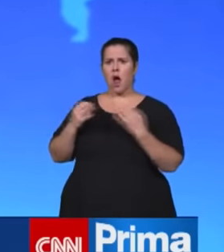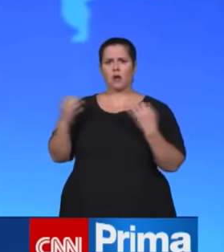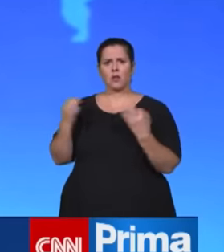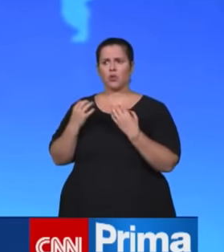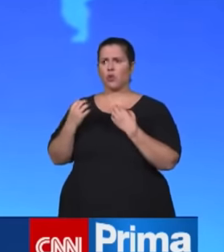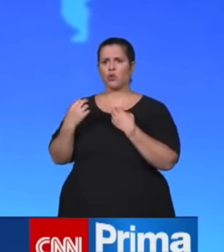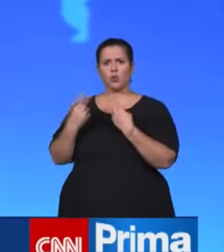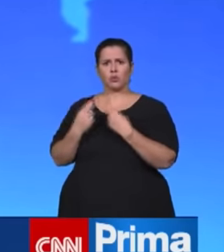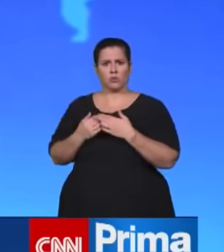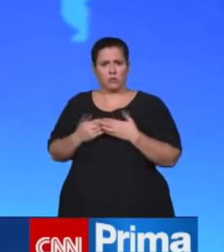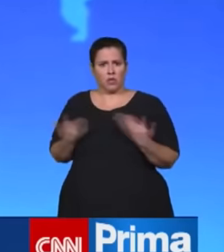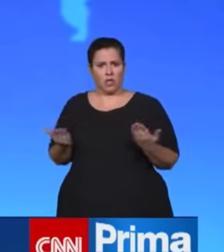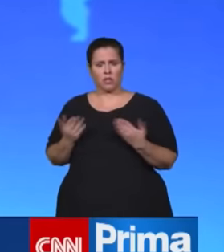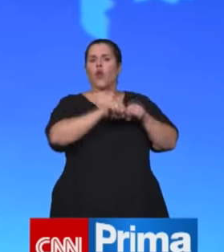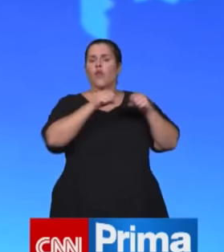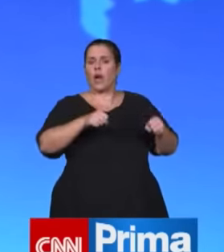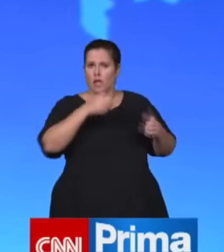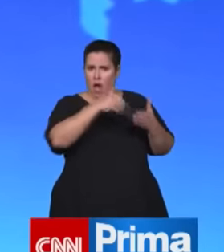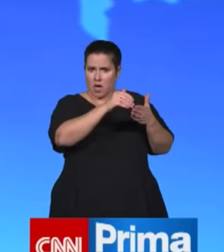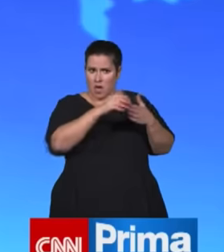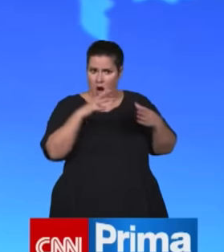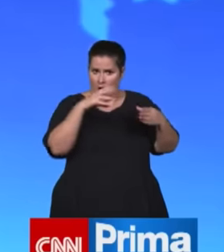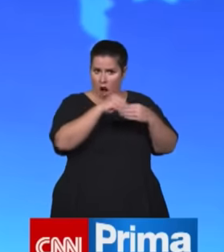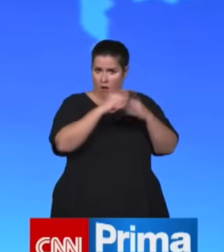neměl. Byla to vlastně iniciativa.